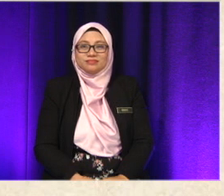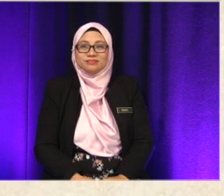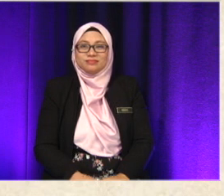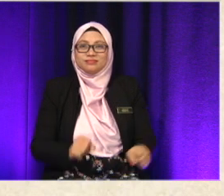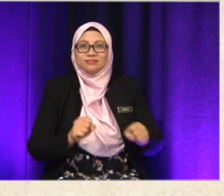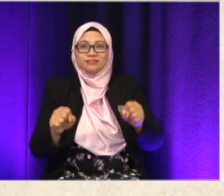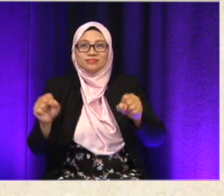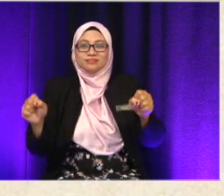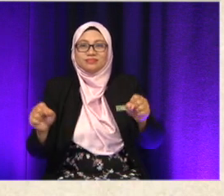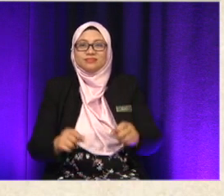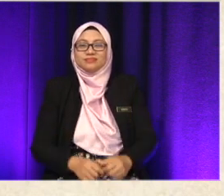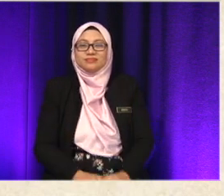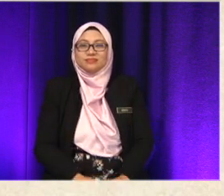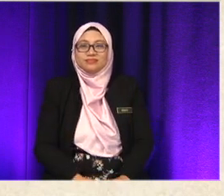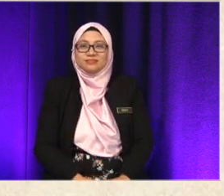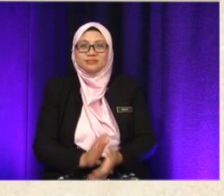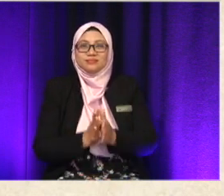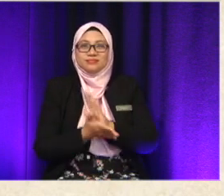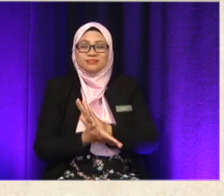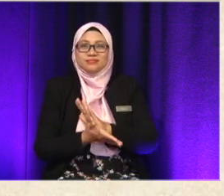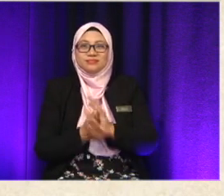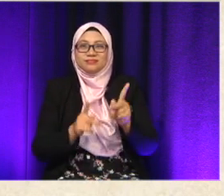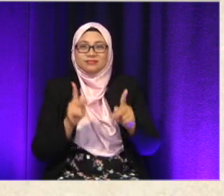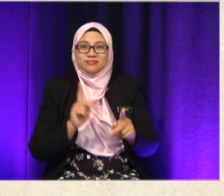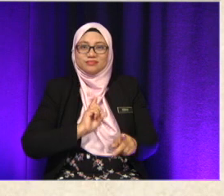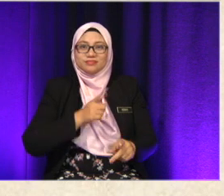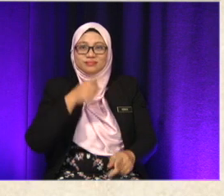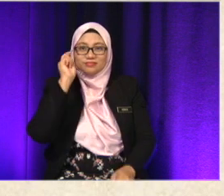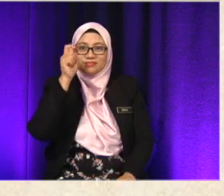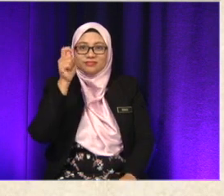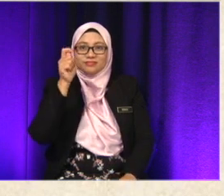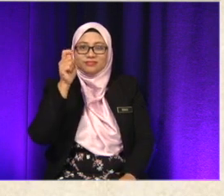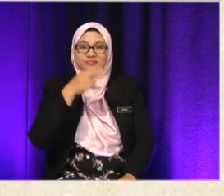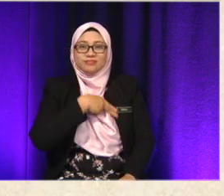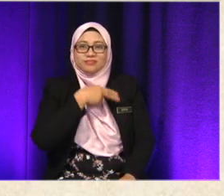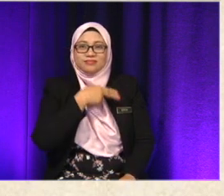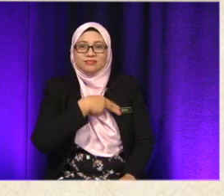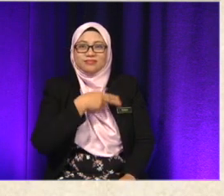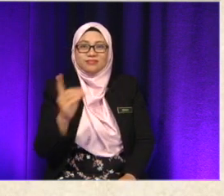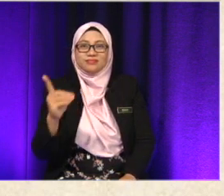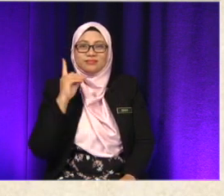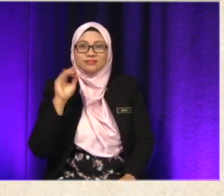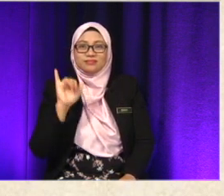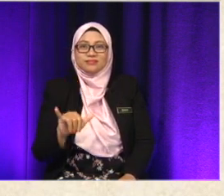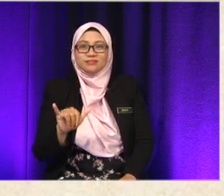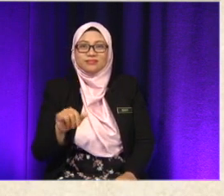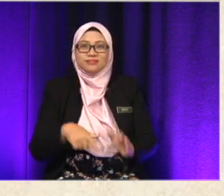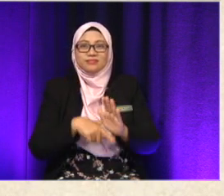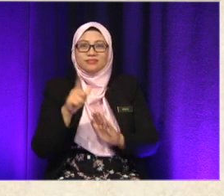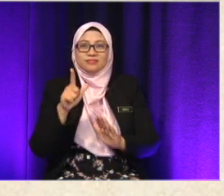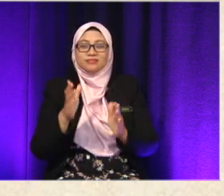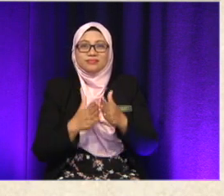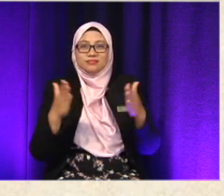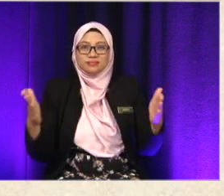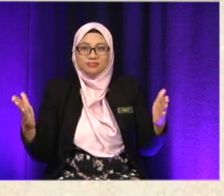dia. Okey. Okey, jadi kalau kita tengok sini pun dia kata menghasilkan daya yang lebih besar,